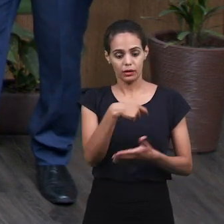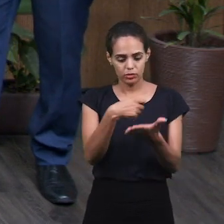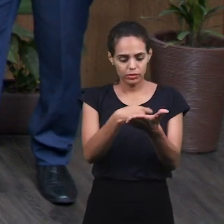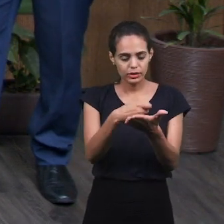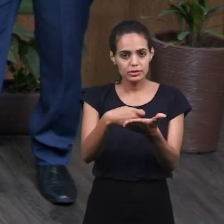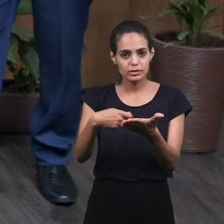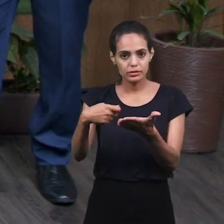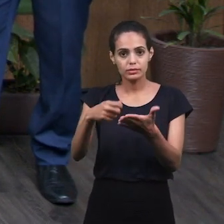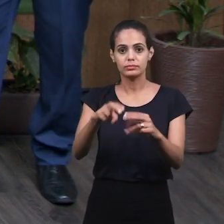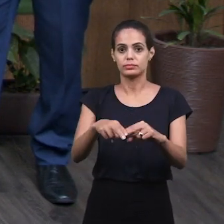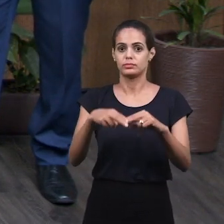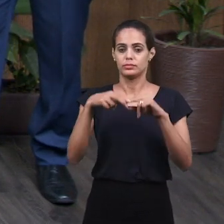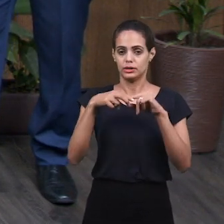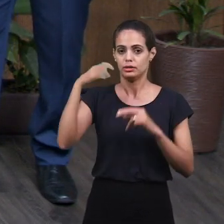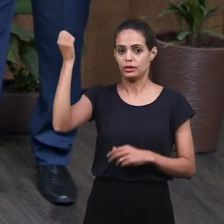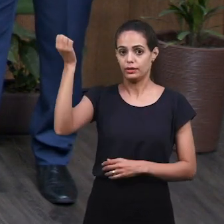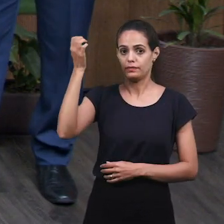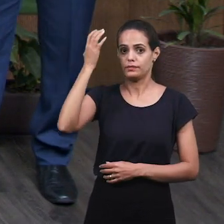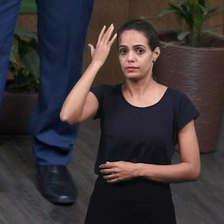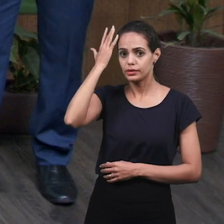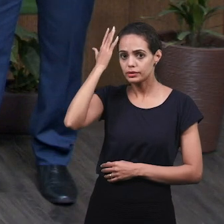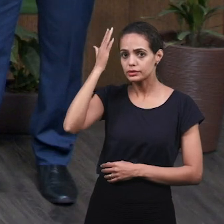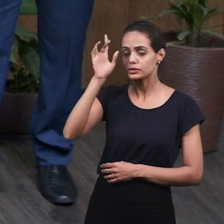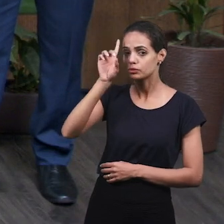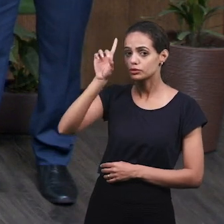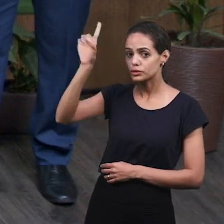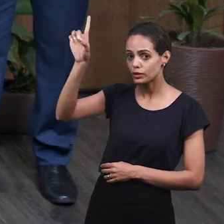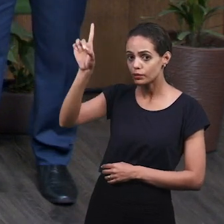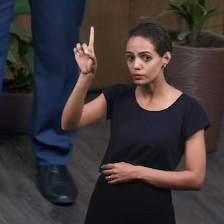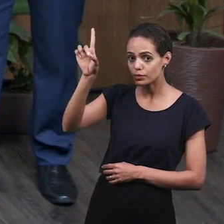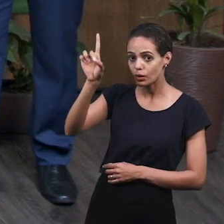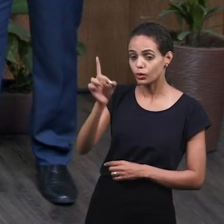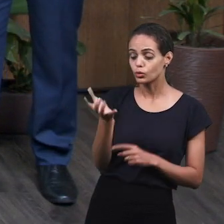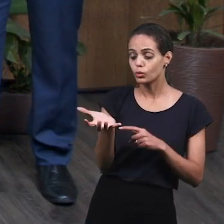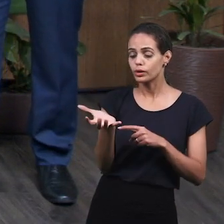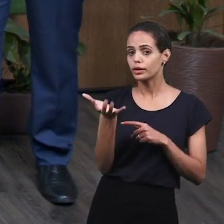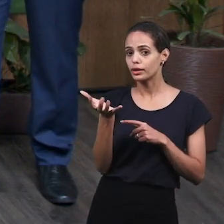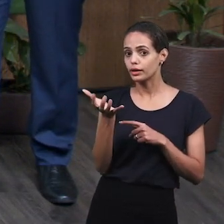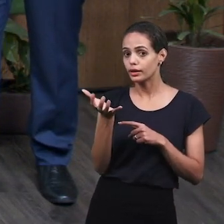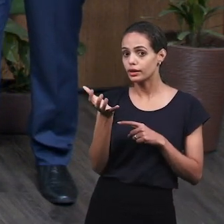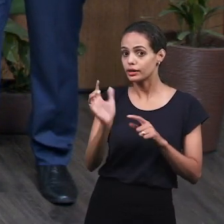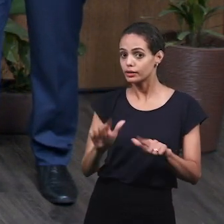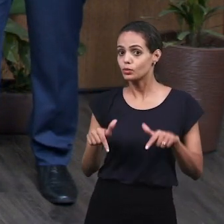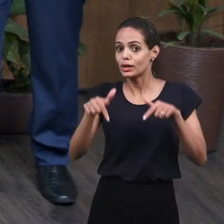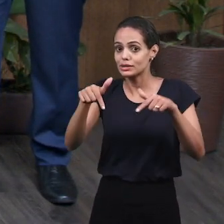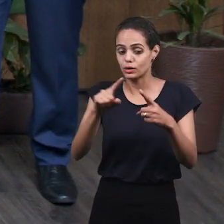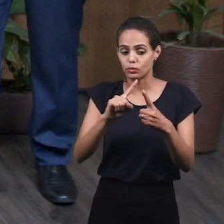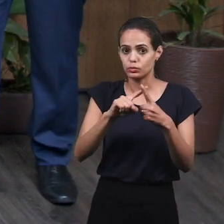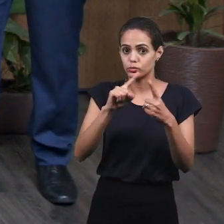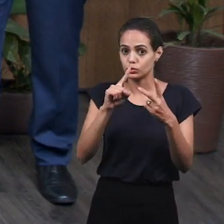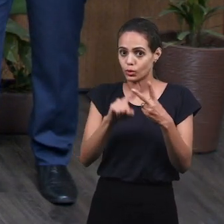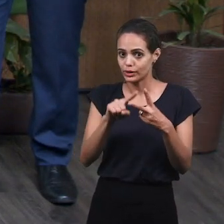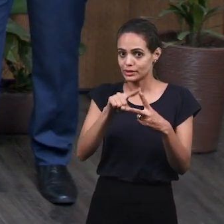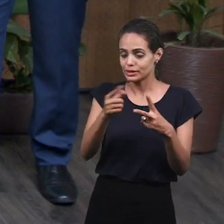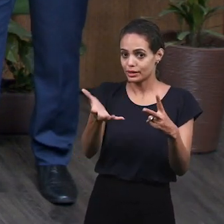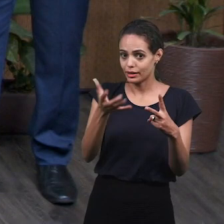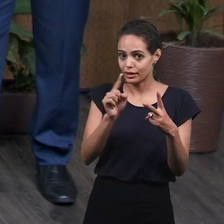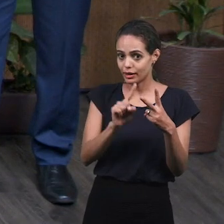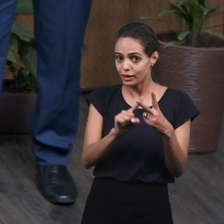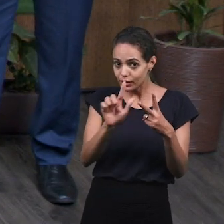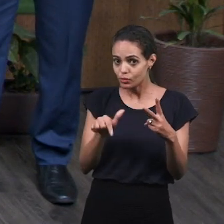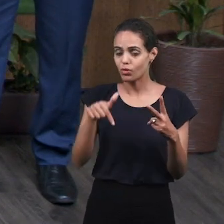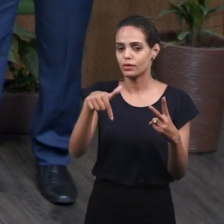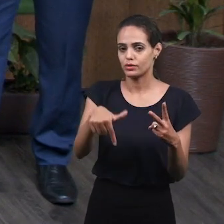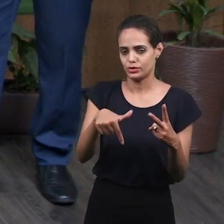Le fait que Paul ait écrit par révélation de Dieu à propos de vouloir et l'exécuter de Dieu, exactement à l'église, dans la